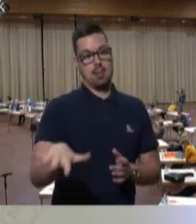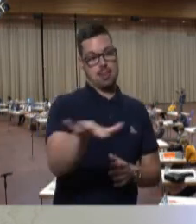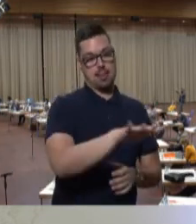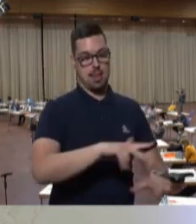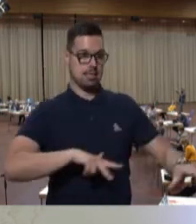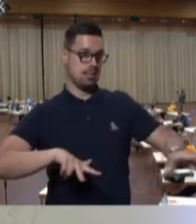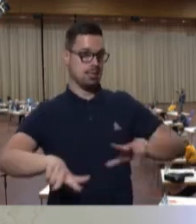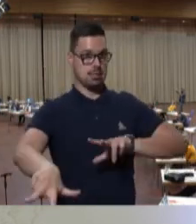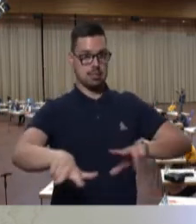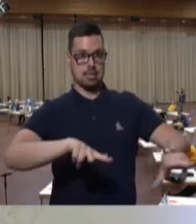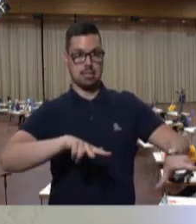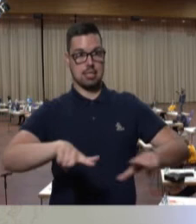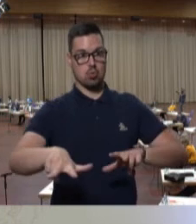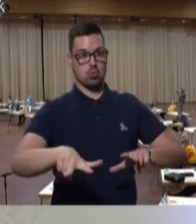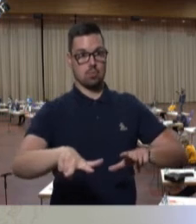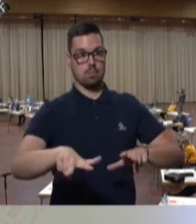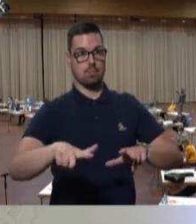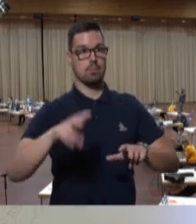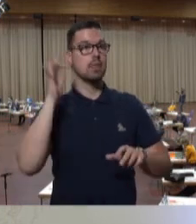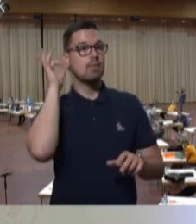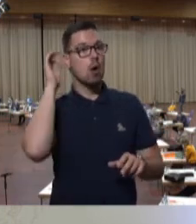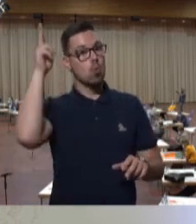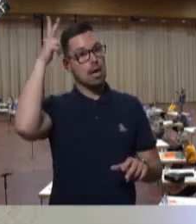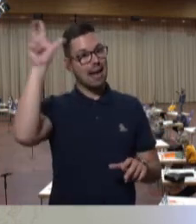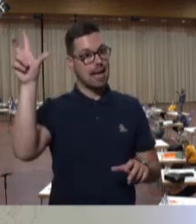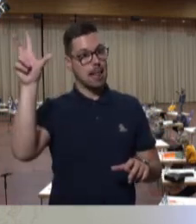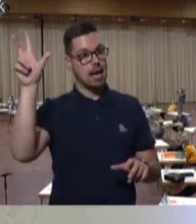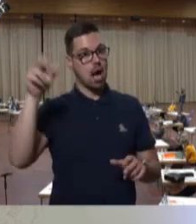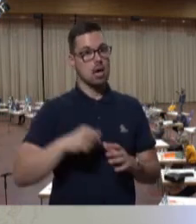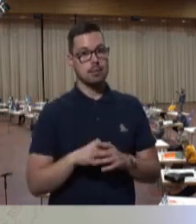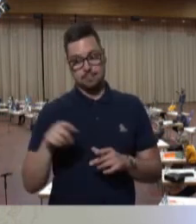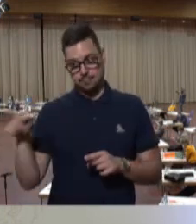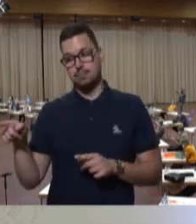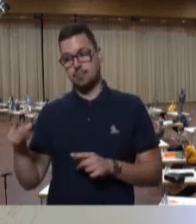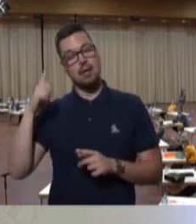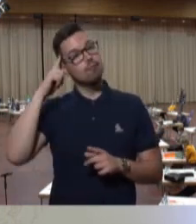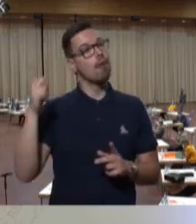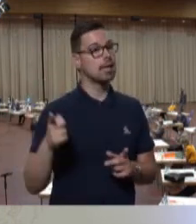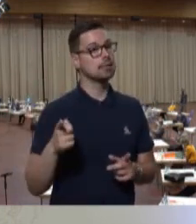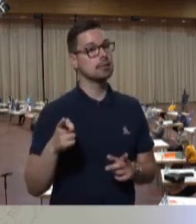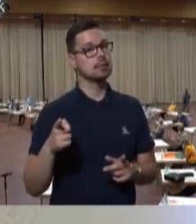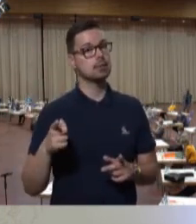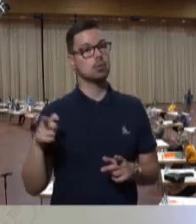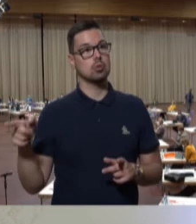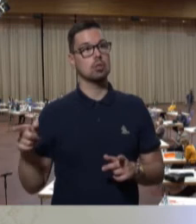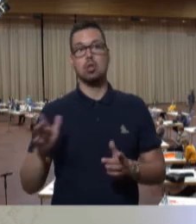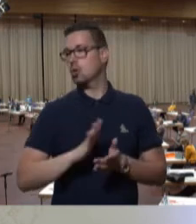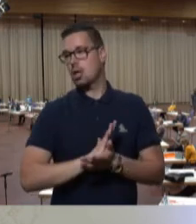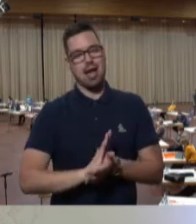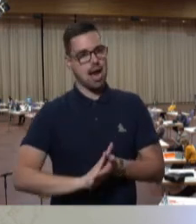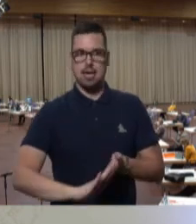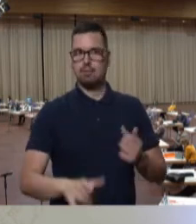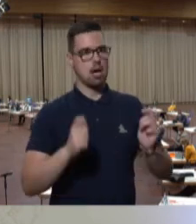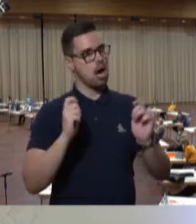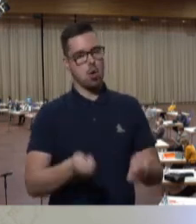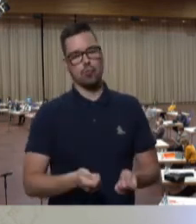Landesregierung steht dafür mit ihrer Ministerin Anke Rehlinger. Liebe Anke, jeder weiß, dass du dir nicht gerade die einfachste